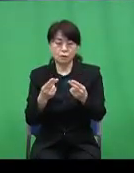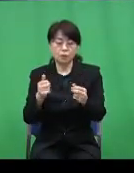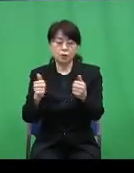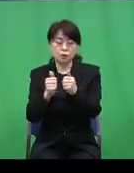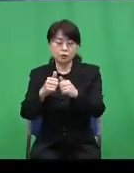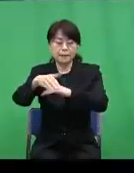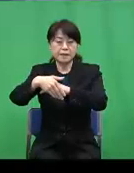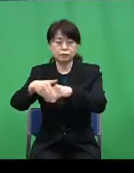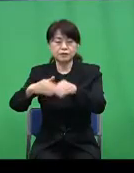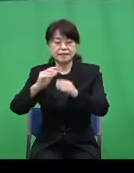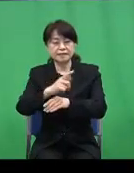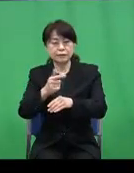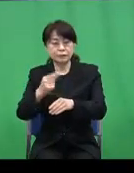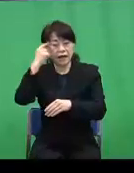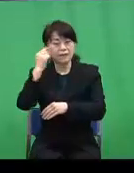教えてください。